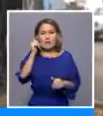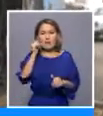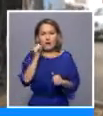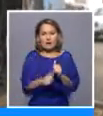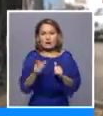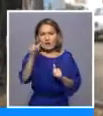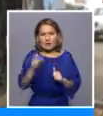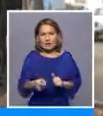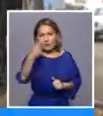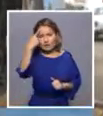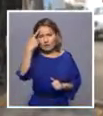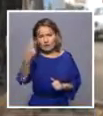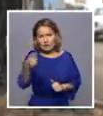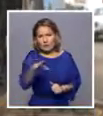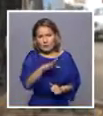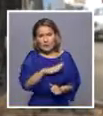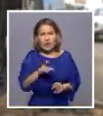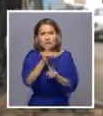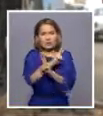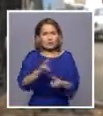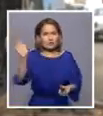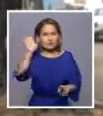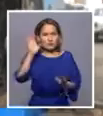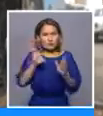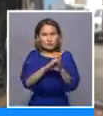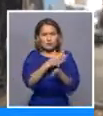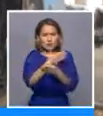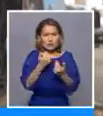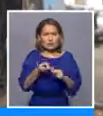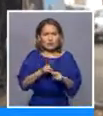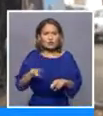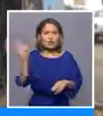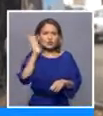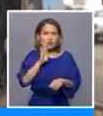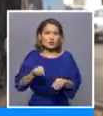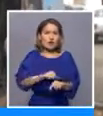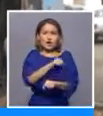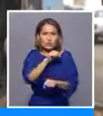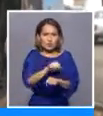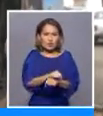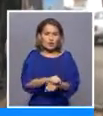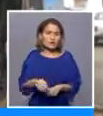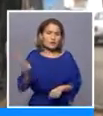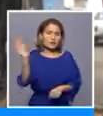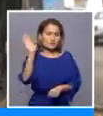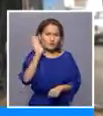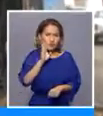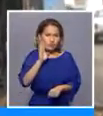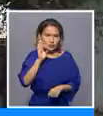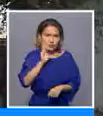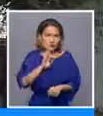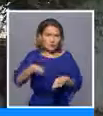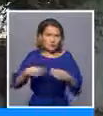кейін сот шешімдері арқылы, сот орындаушылары арқылы жұмыстар